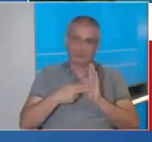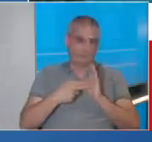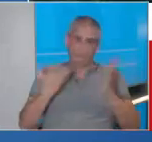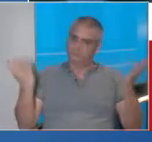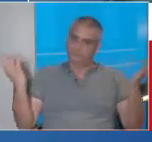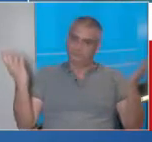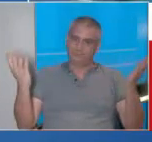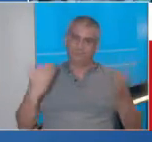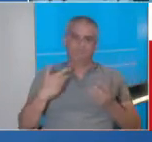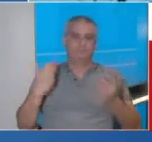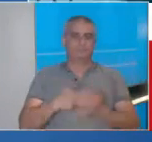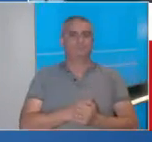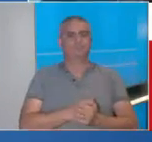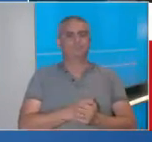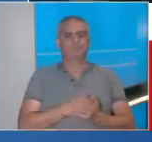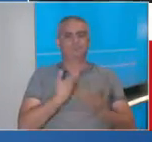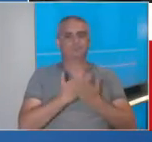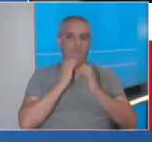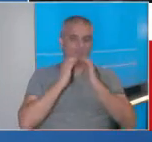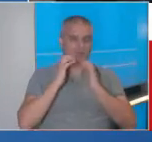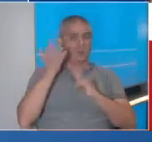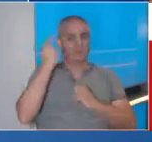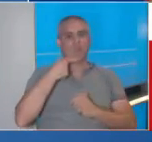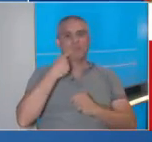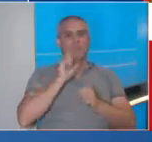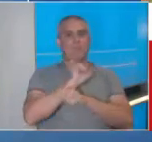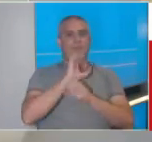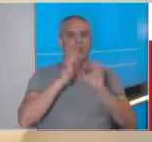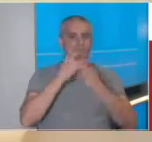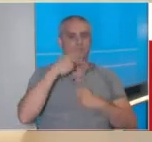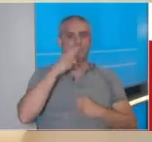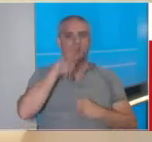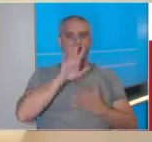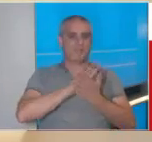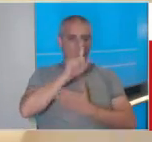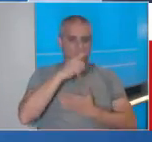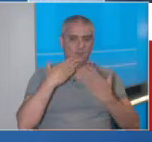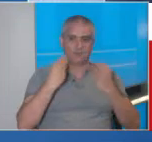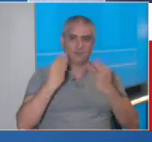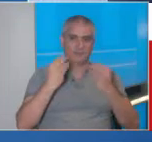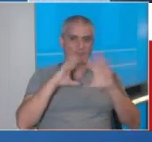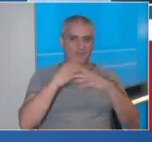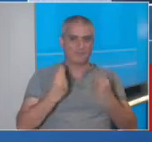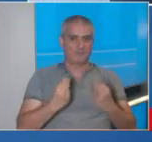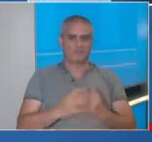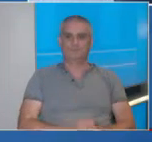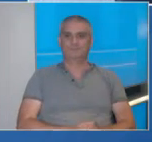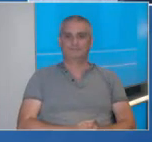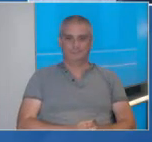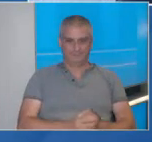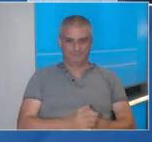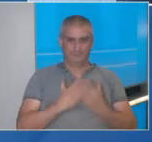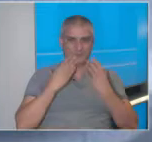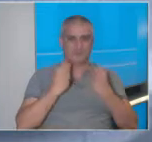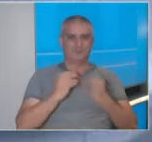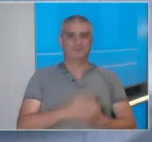להפגין. אוקיי. רועי נוימן, יועץ תקשורת, ומי שהיה דובר המחאה החברתית של שנת 2011, תודה רבה, ערב טוב. תודה, יובל,